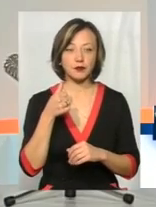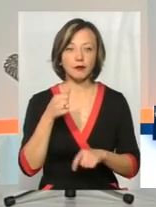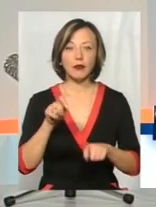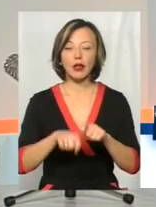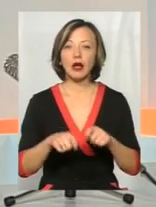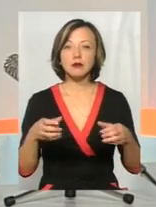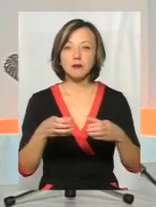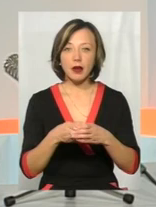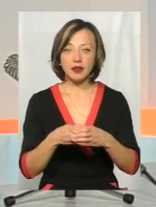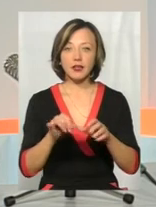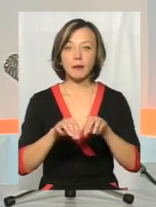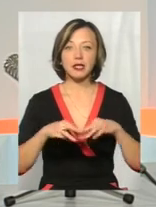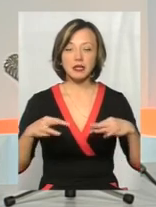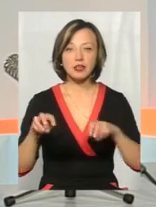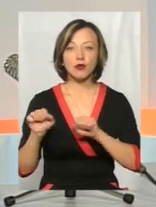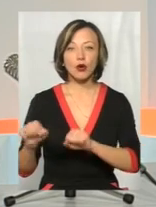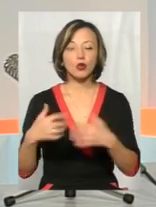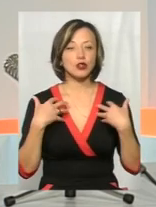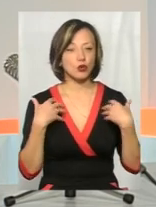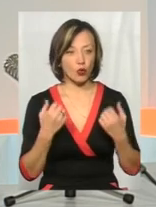експерти і Міністерство охорони здоров'я